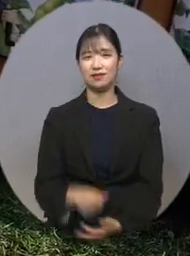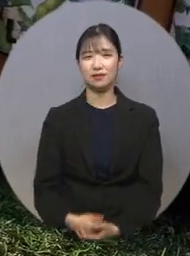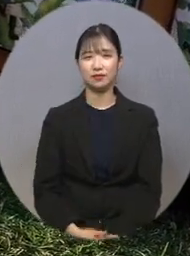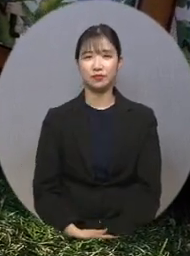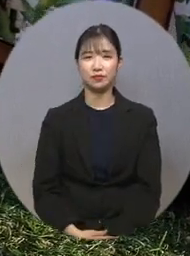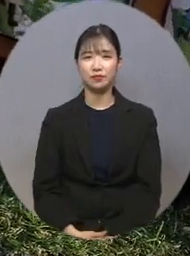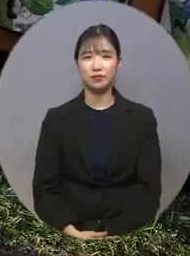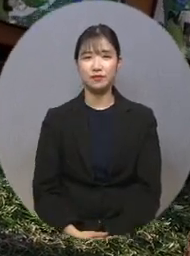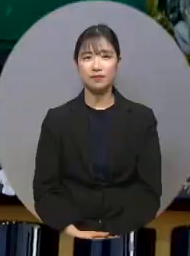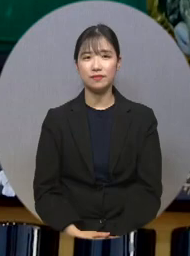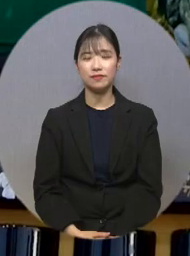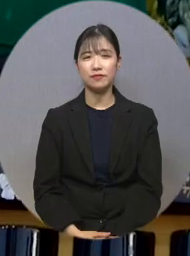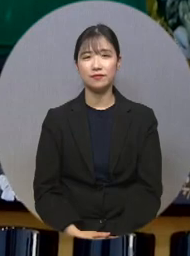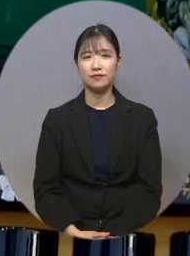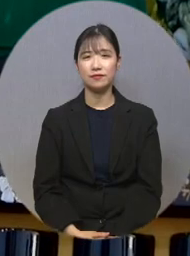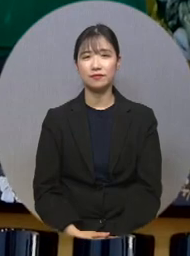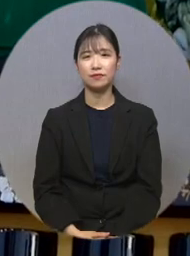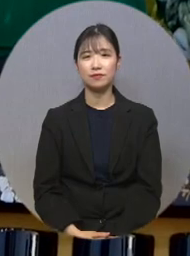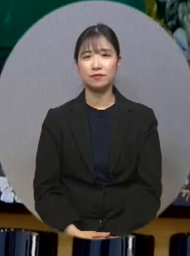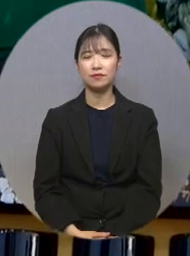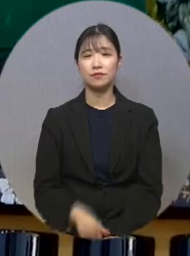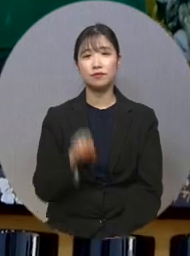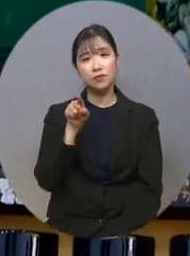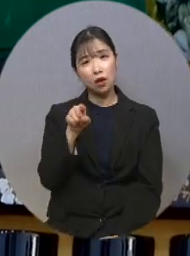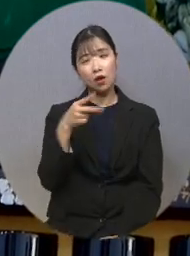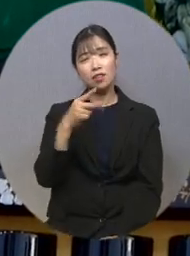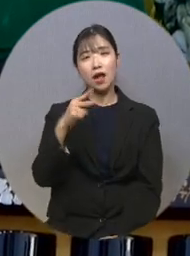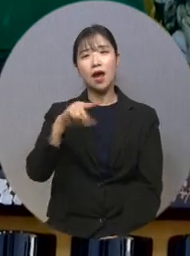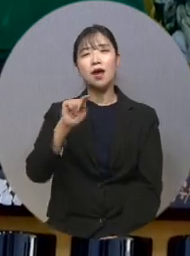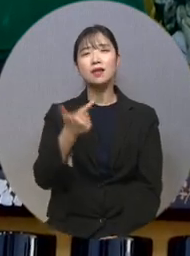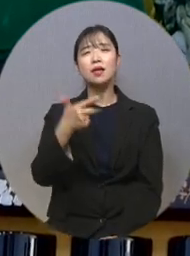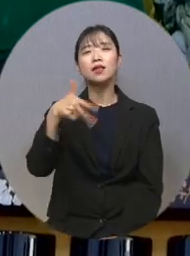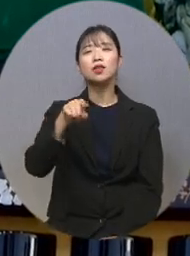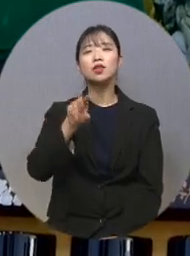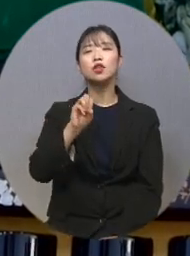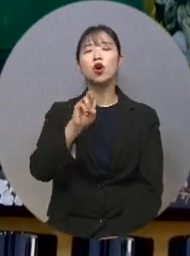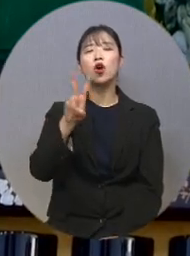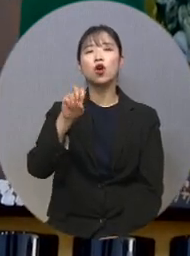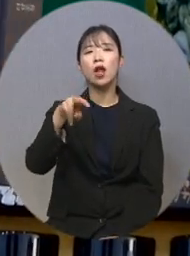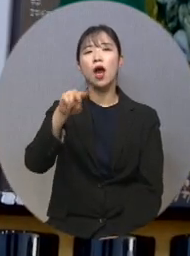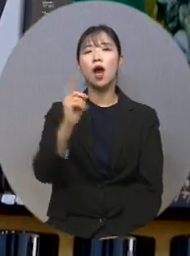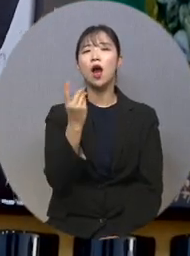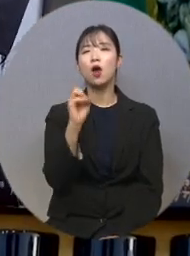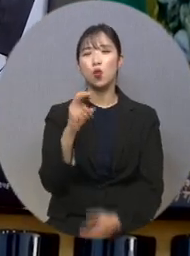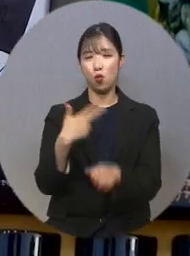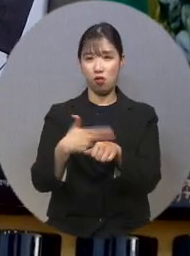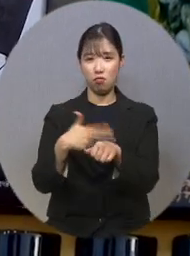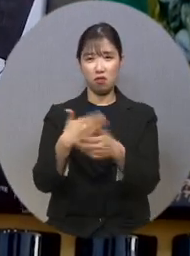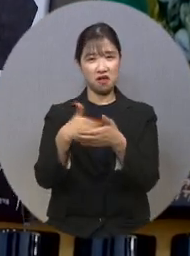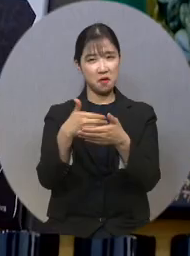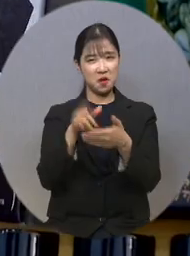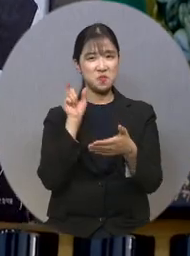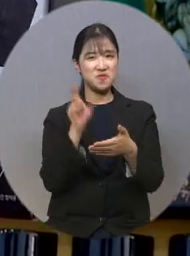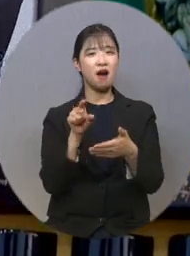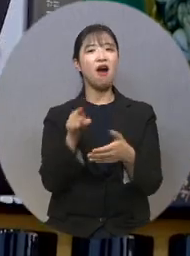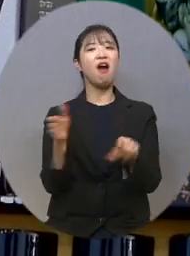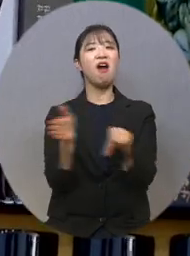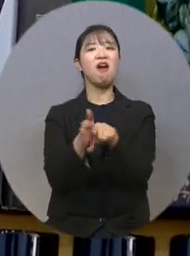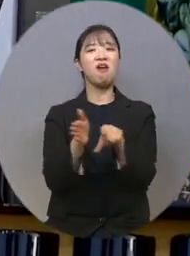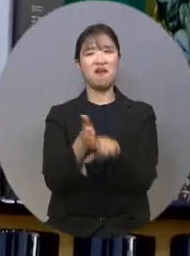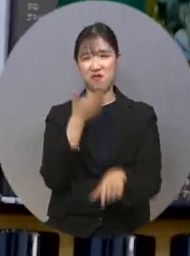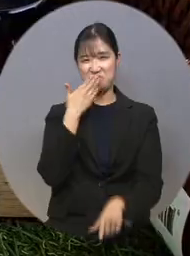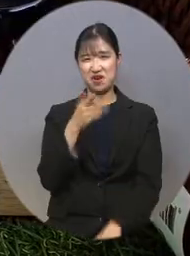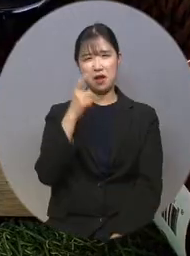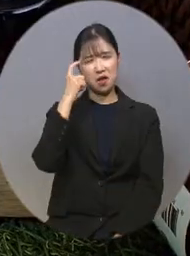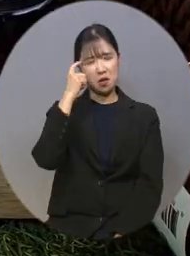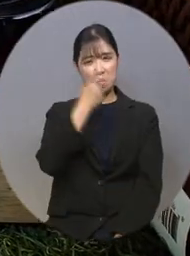발음을 조심해. 오! 다산 정약용 선생님. 오, 예, 맞습니다. 이 믿음이 갑니다. 네. 배운 사람들은